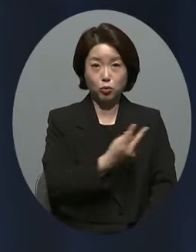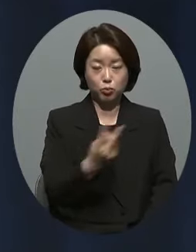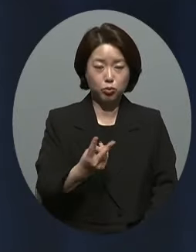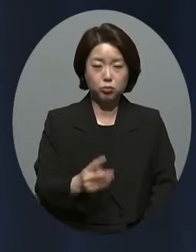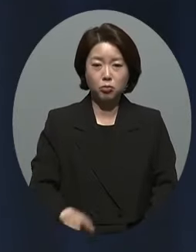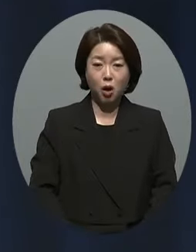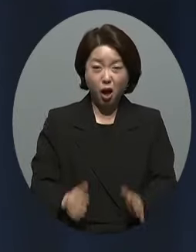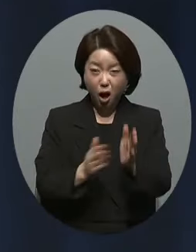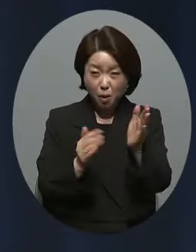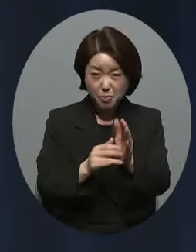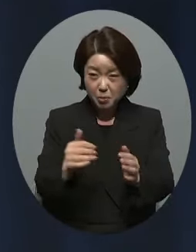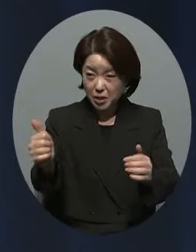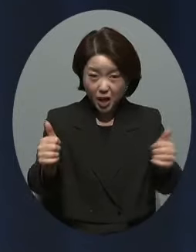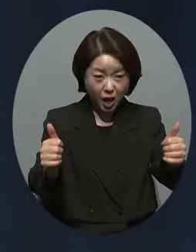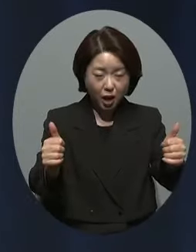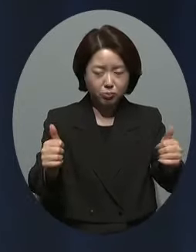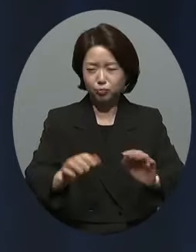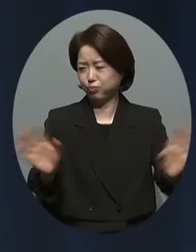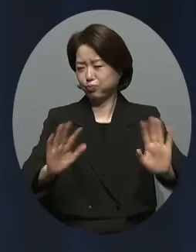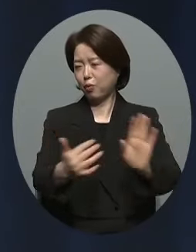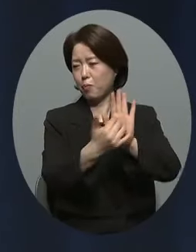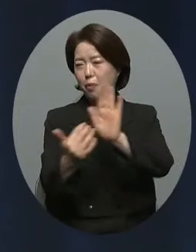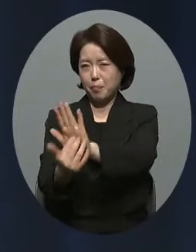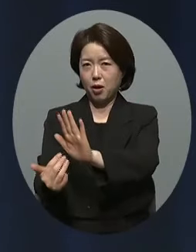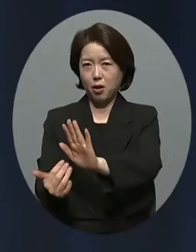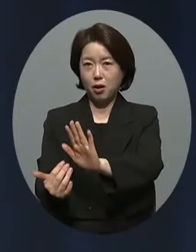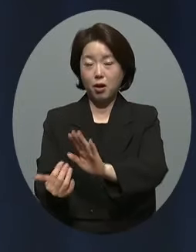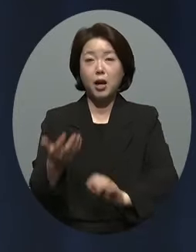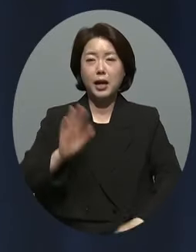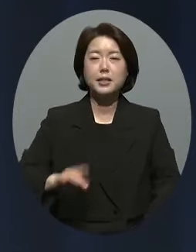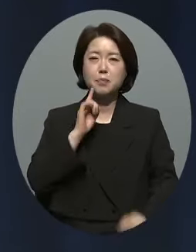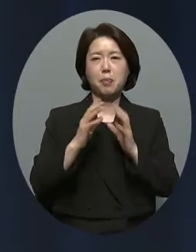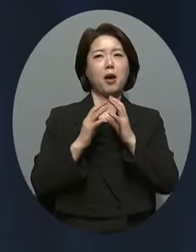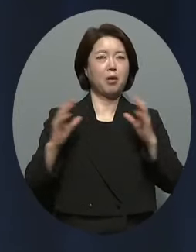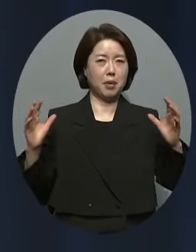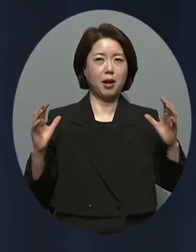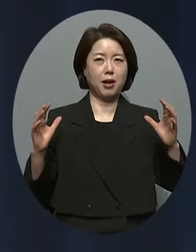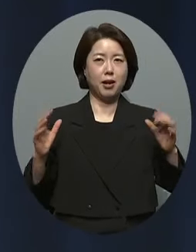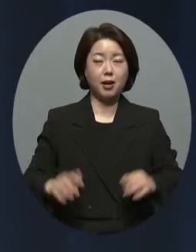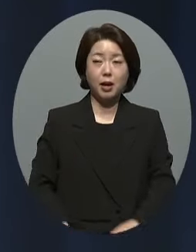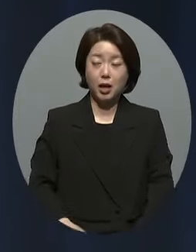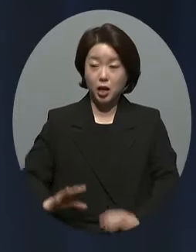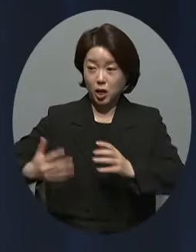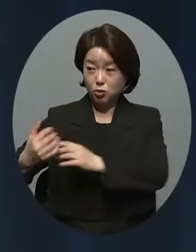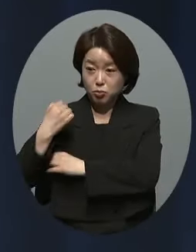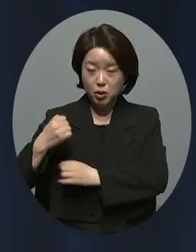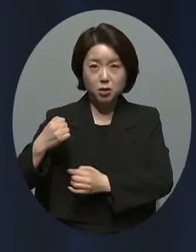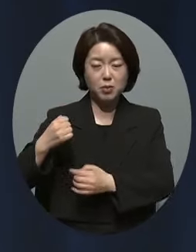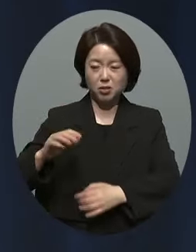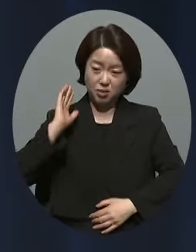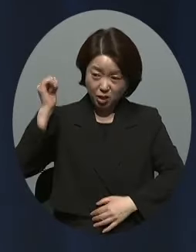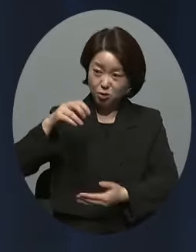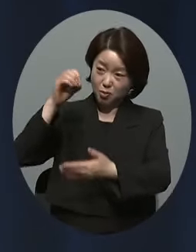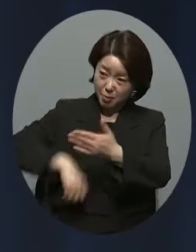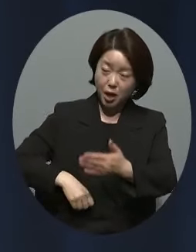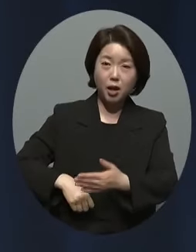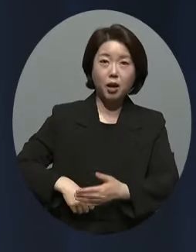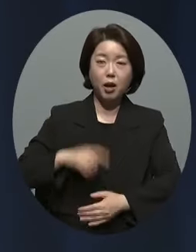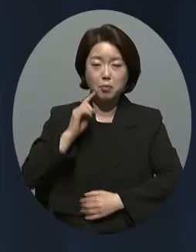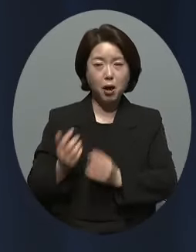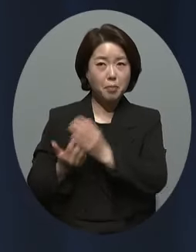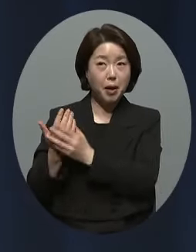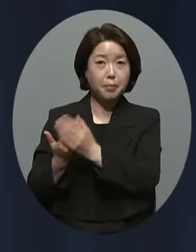일축하고 있는 상황이지만 논란은 계속 번지고 있어요 국민의 힘에서이 대통령이 탈당해야 한다 이런 말들까지 지금 여기저기서